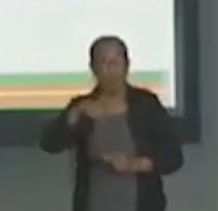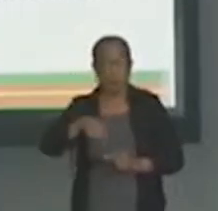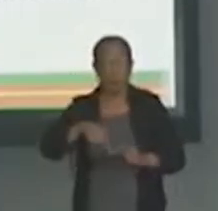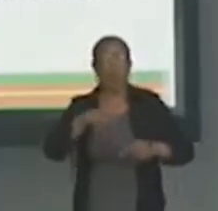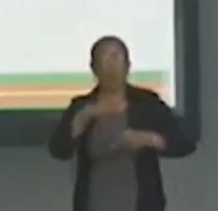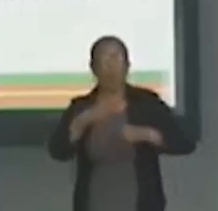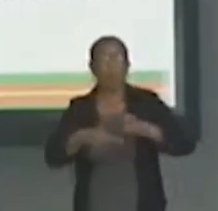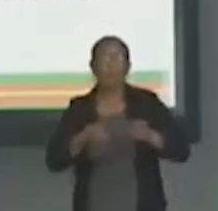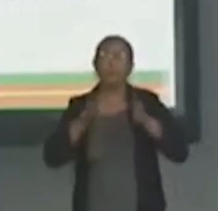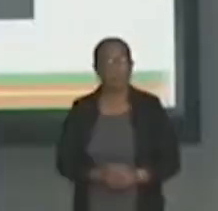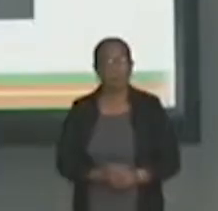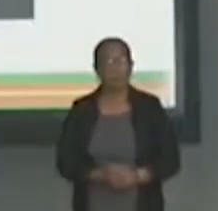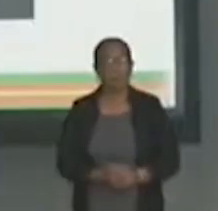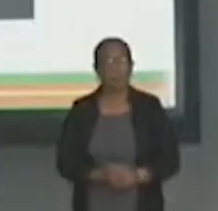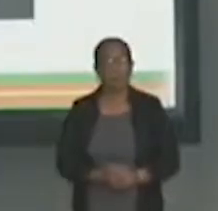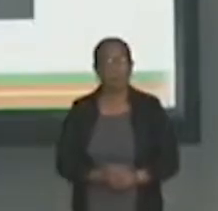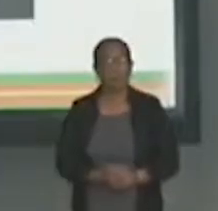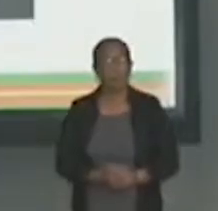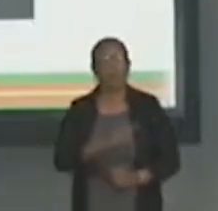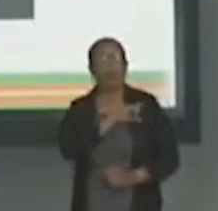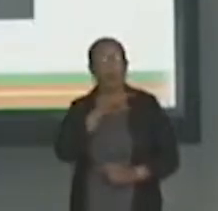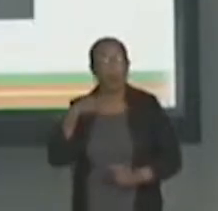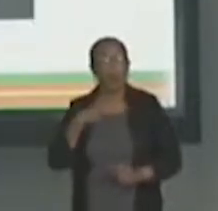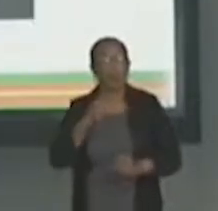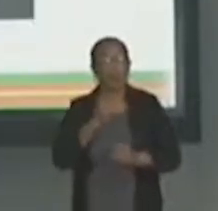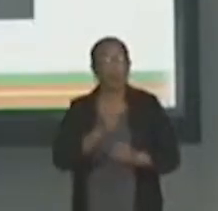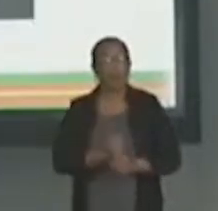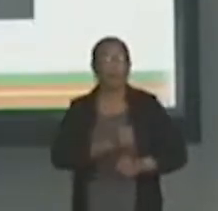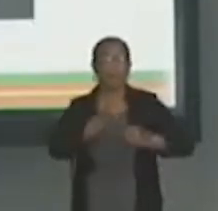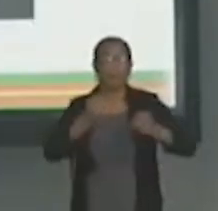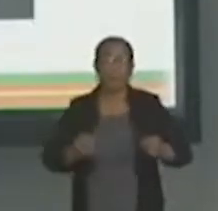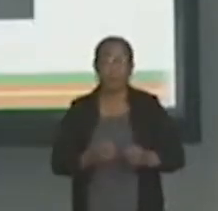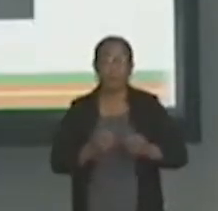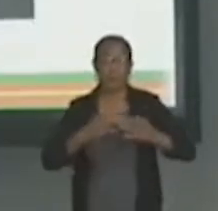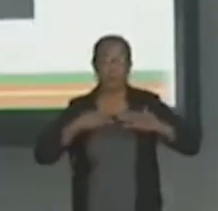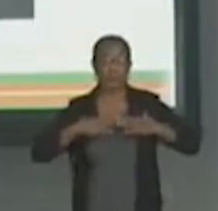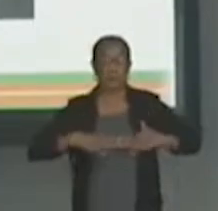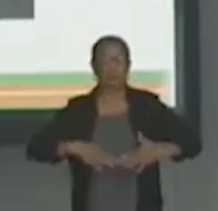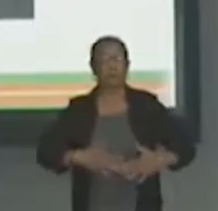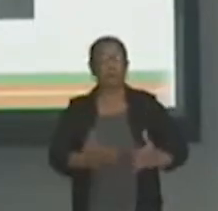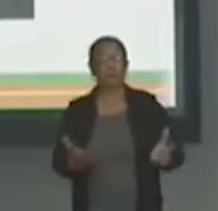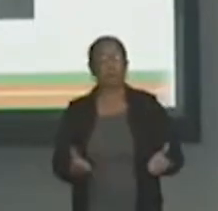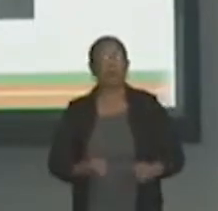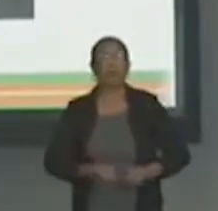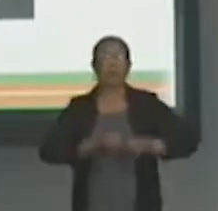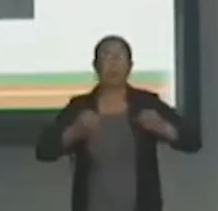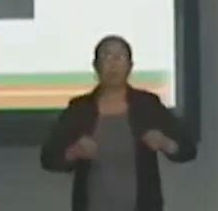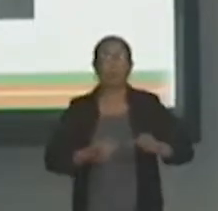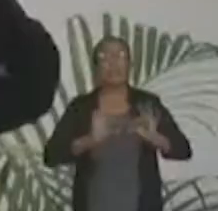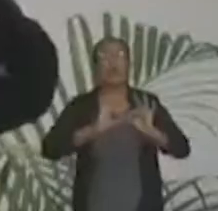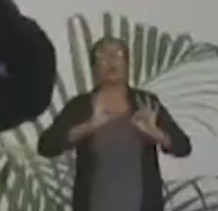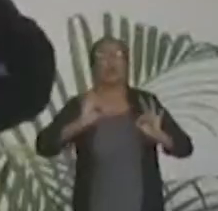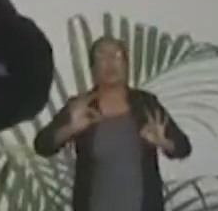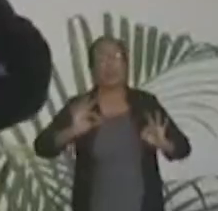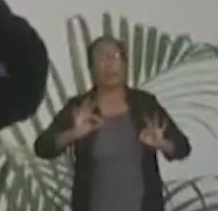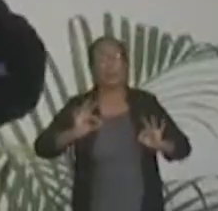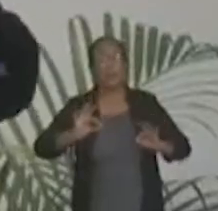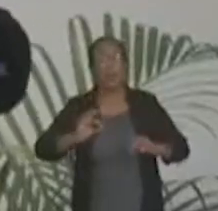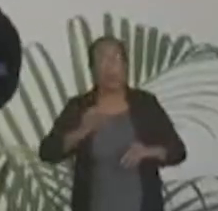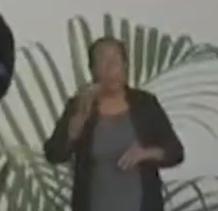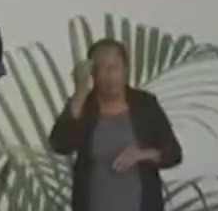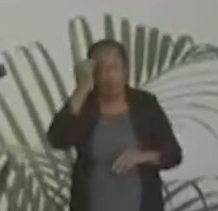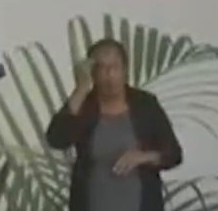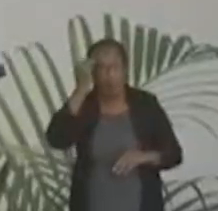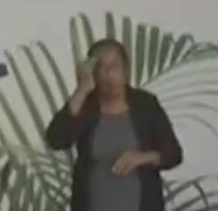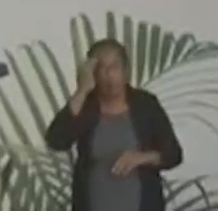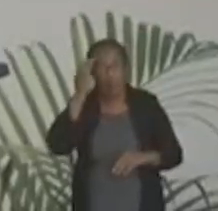ontwikkelingsgericht onderwijs. We doen trainingen fysiek, maar we doen ook steeds veel meer trainingen online. En als je eens wist